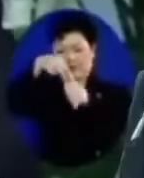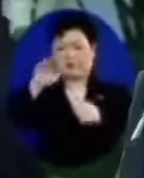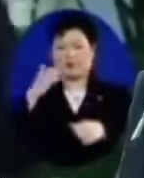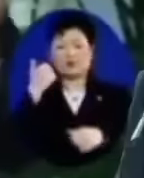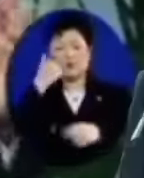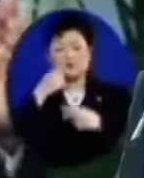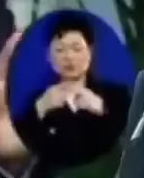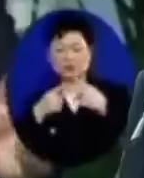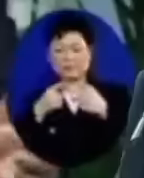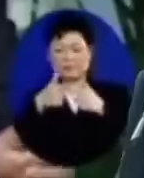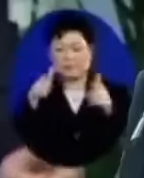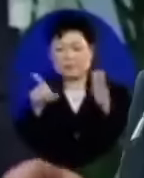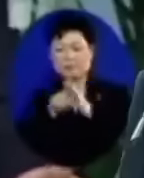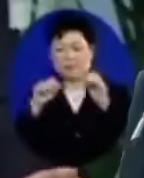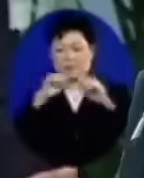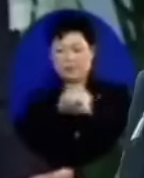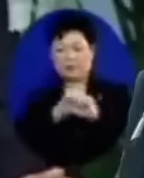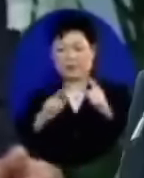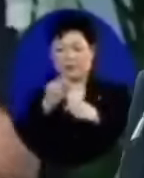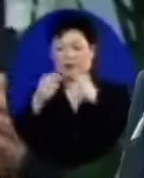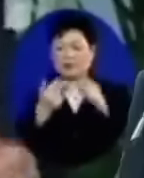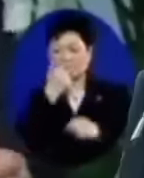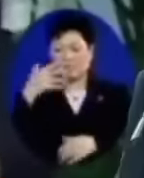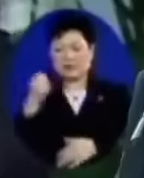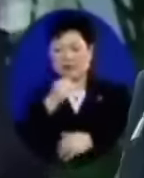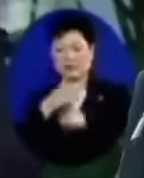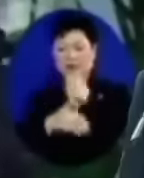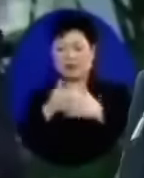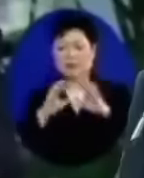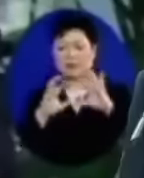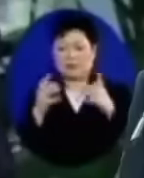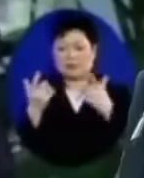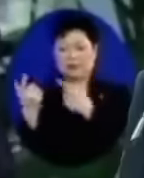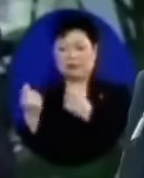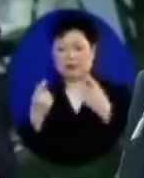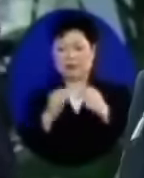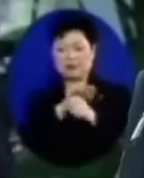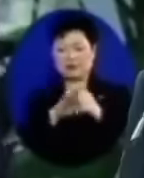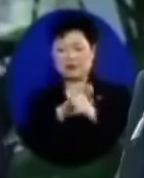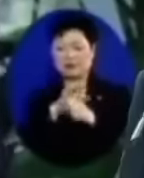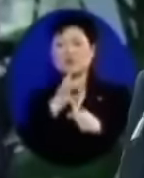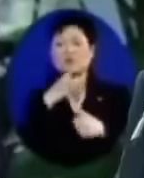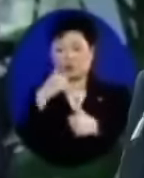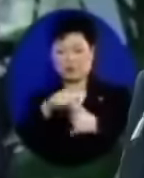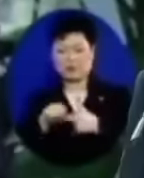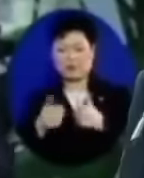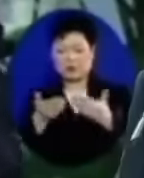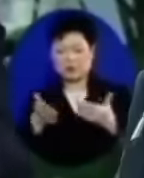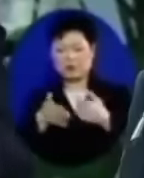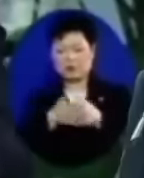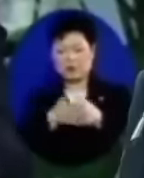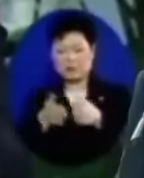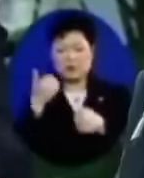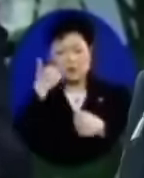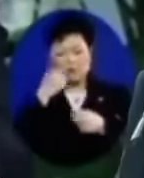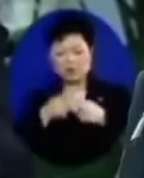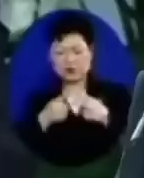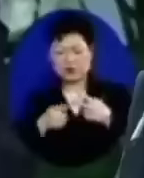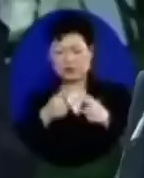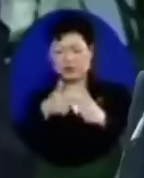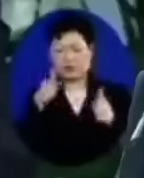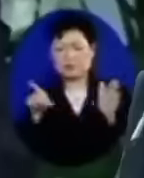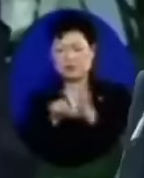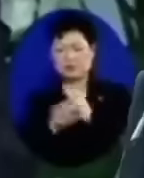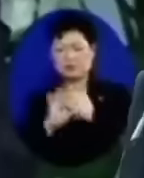누구든지 저를 믿으면 멸망하지 않고 영생을 얻으리라. 하나님이 세상을 이처럼 사랑하사 독생자를 주었으니 누구든지 저를